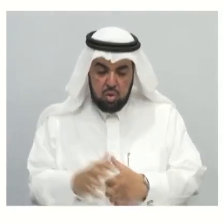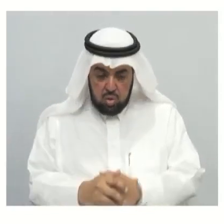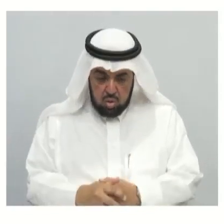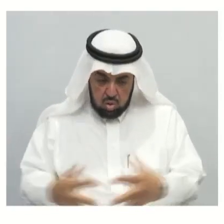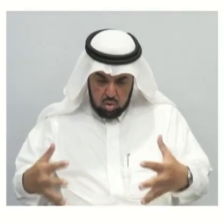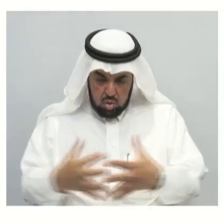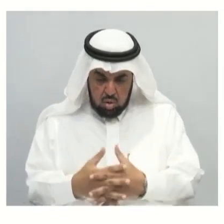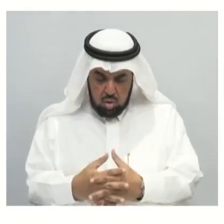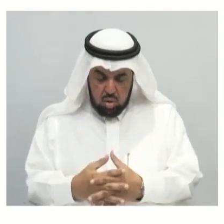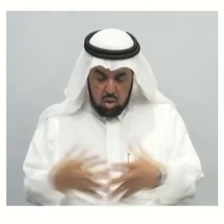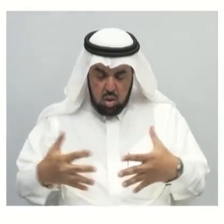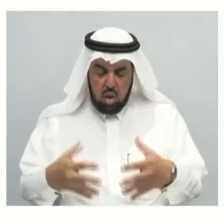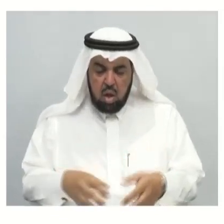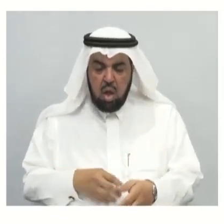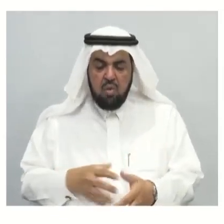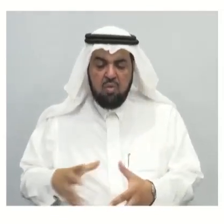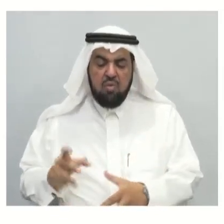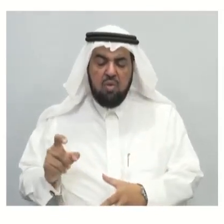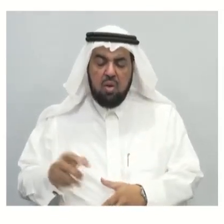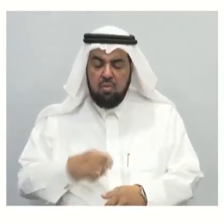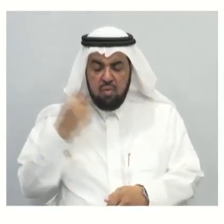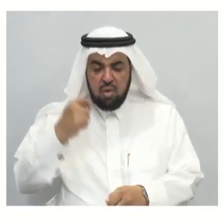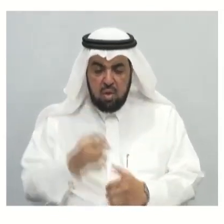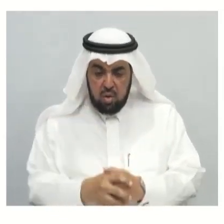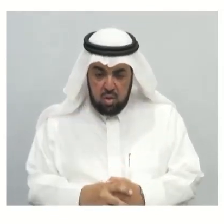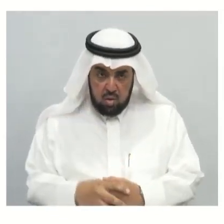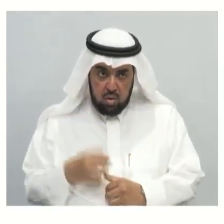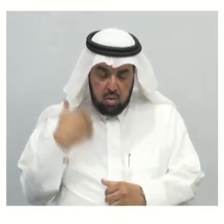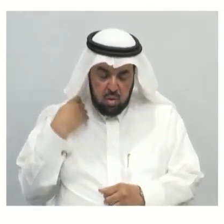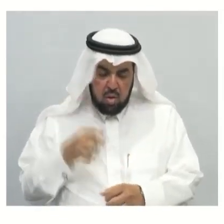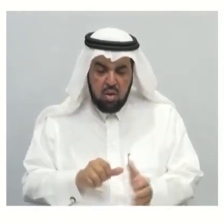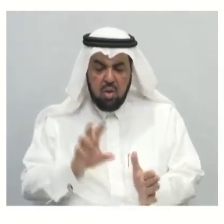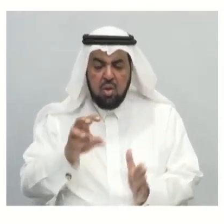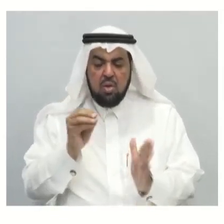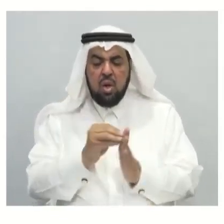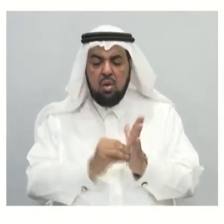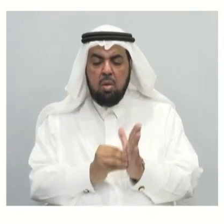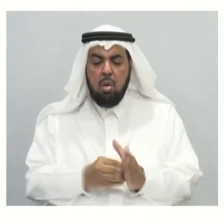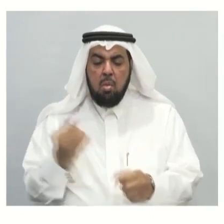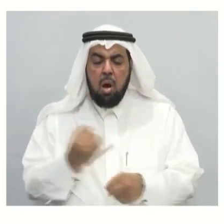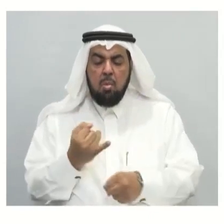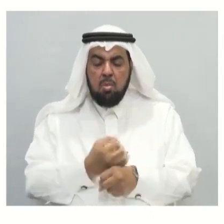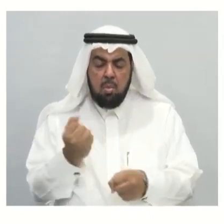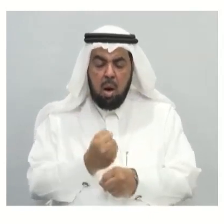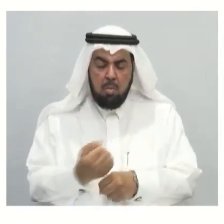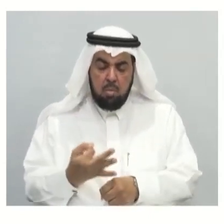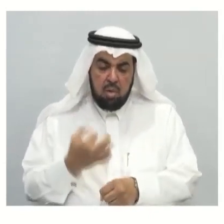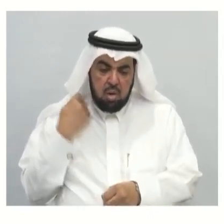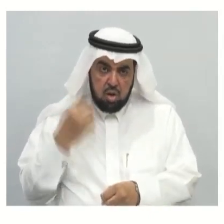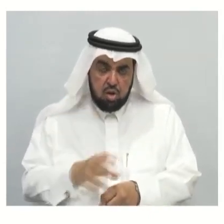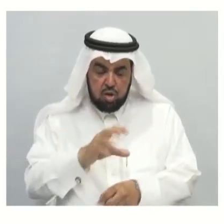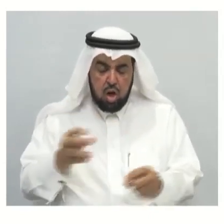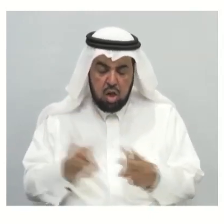تضامنا مع القضيه الفلسطينيه صنف كل من المهام التاليه لل الجهاز التابع